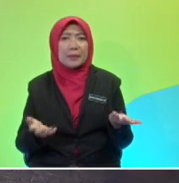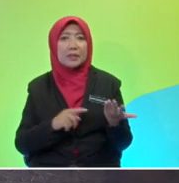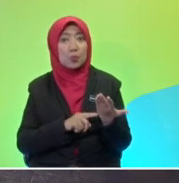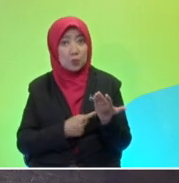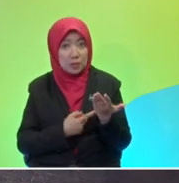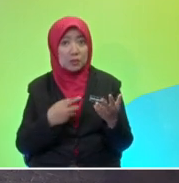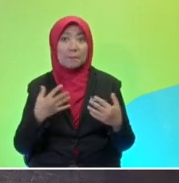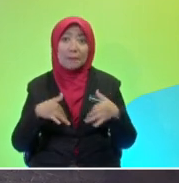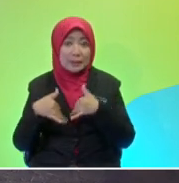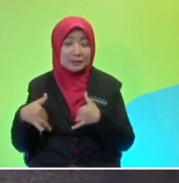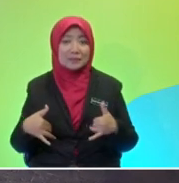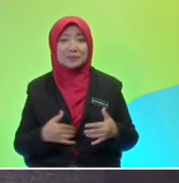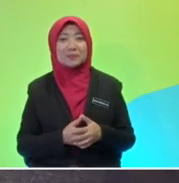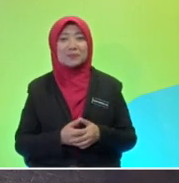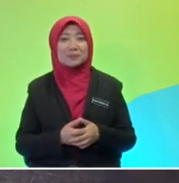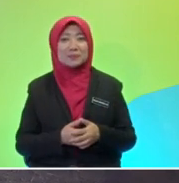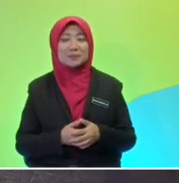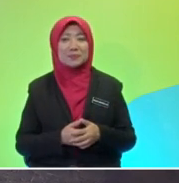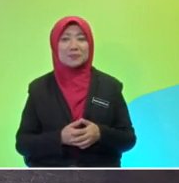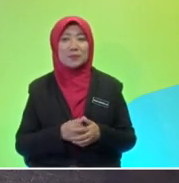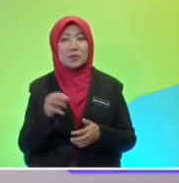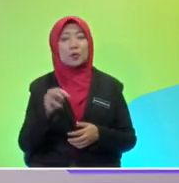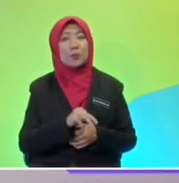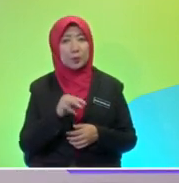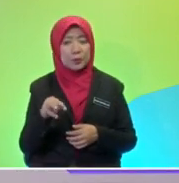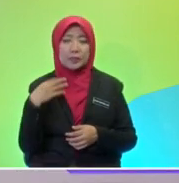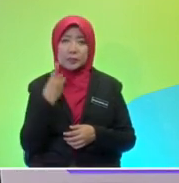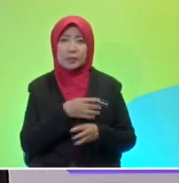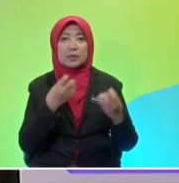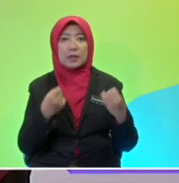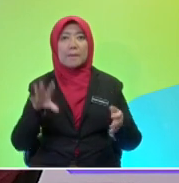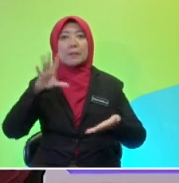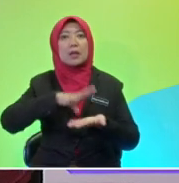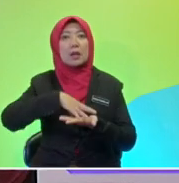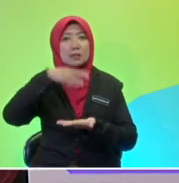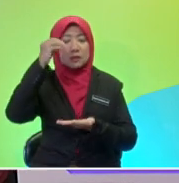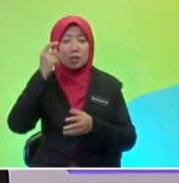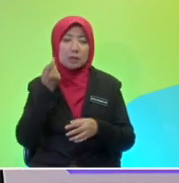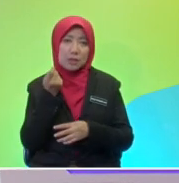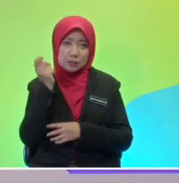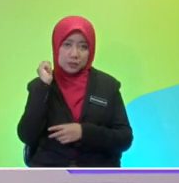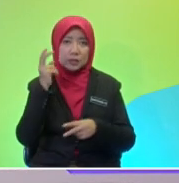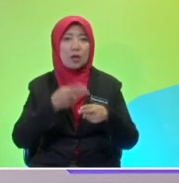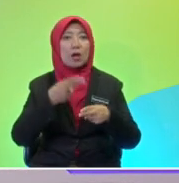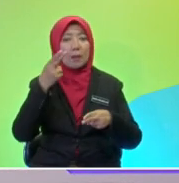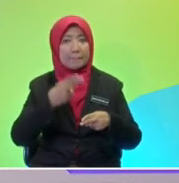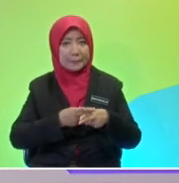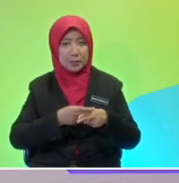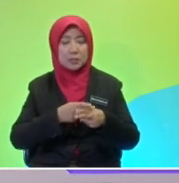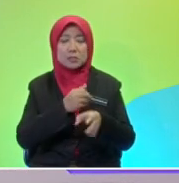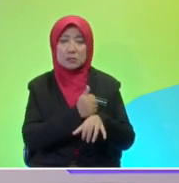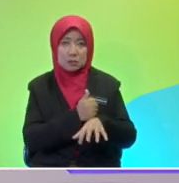Oke untuk murid-murid semua kita telah belajar tadi tentang ya namun serangga pergerakan serangga